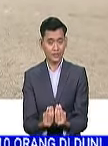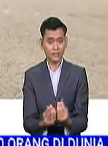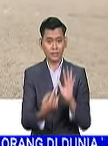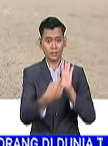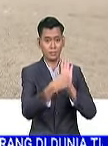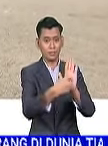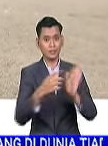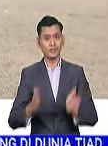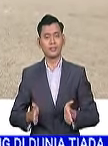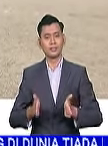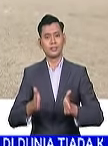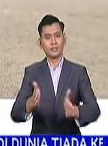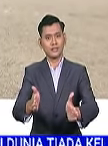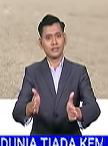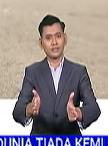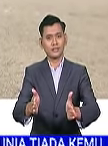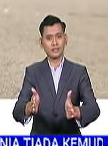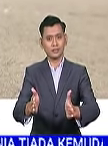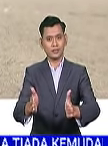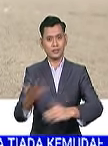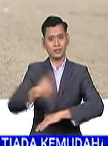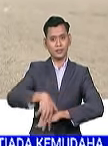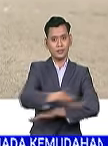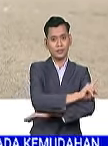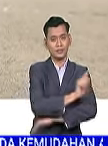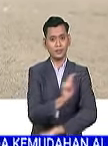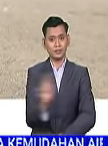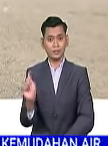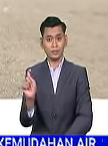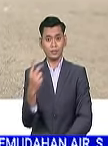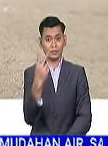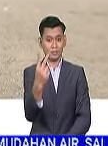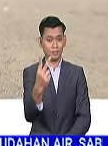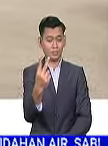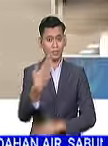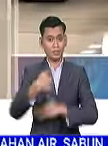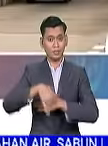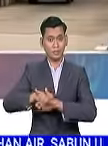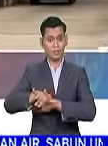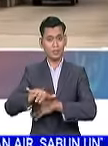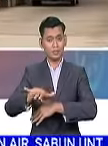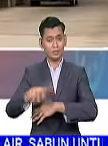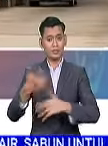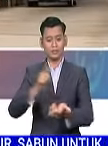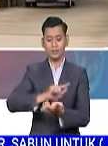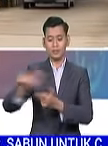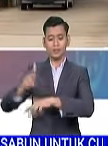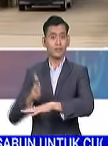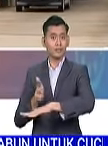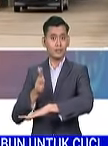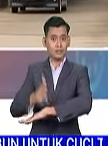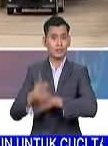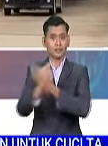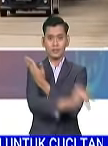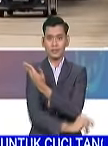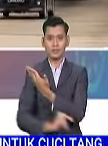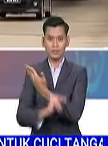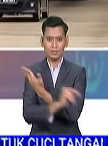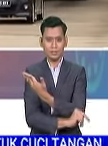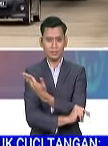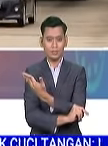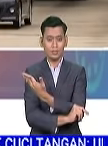Pantai Timur 2, iaitu pada selepas saja kebenaran rentas negeri diberikan kepada warga Malaysia di Lebuh Raya Pantai Timur ini,